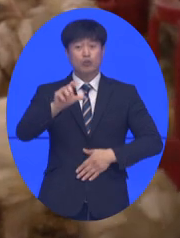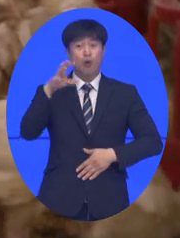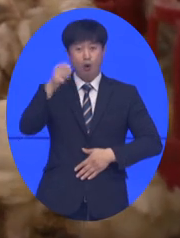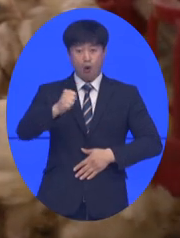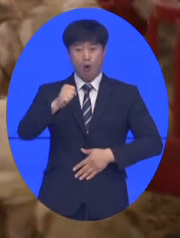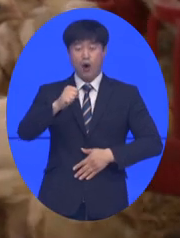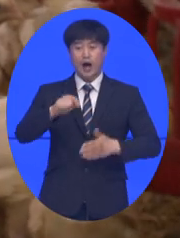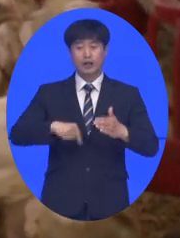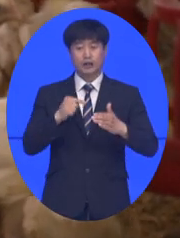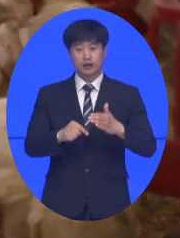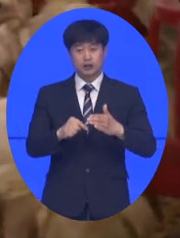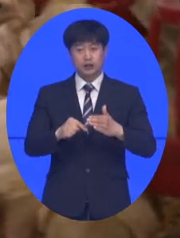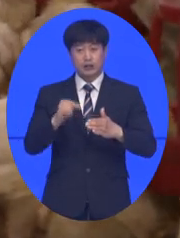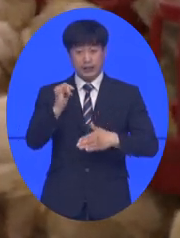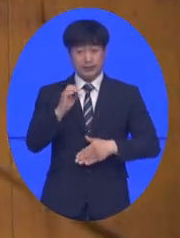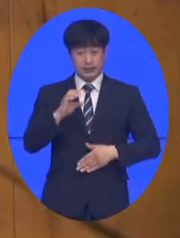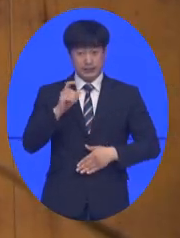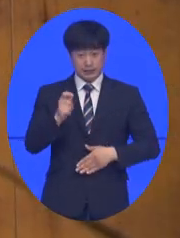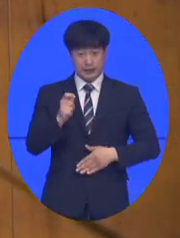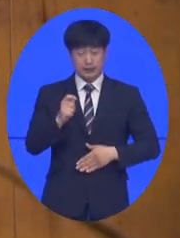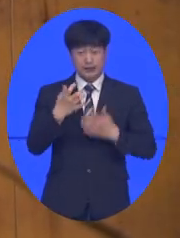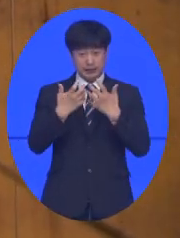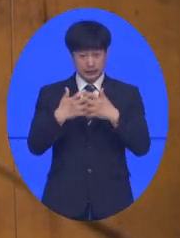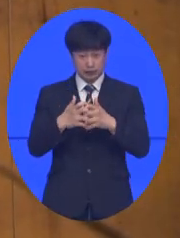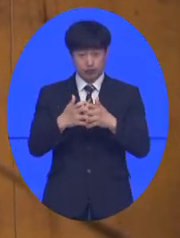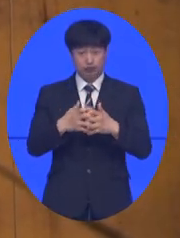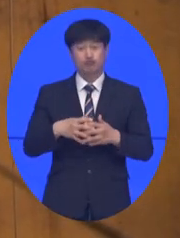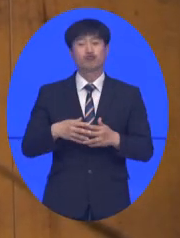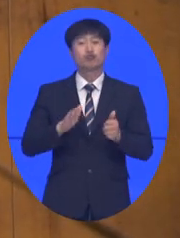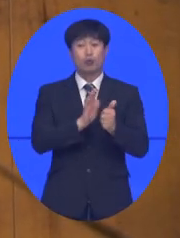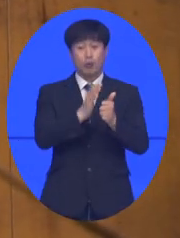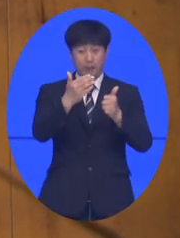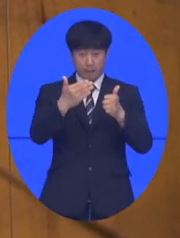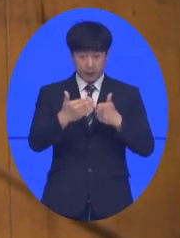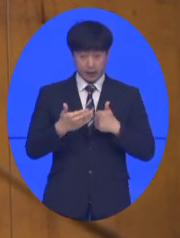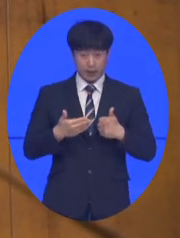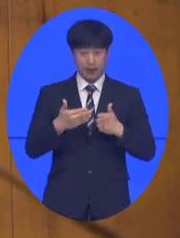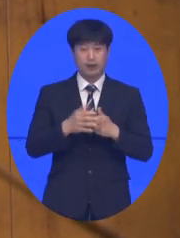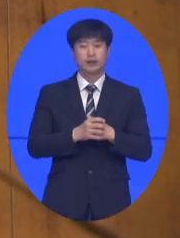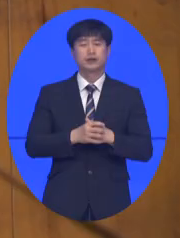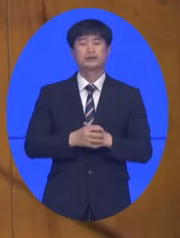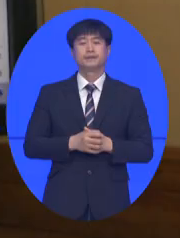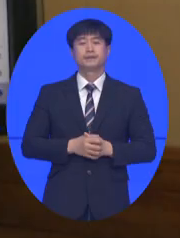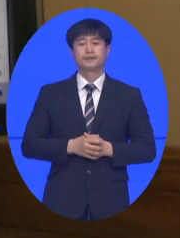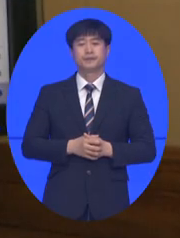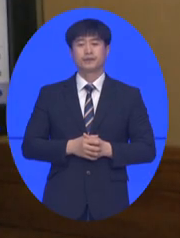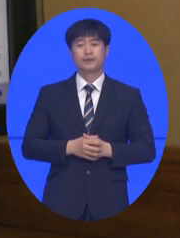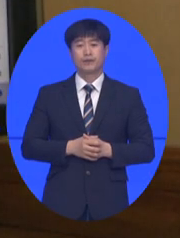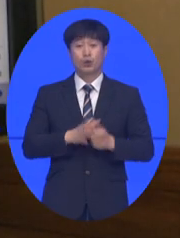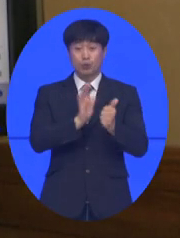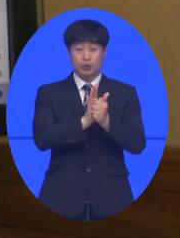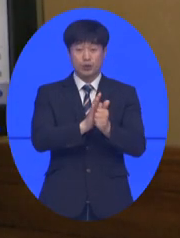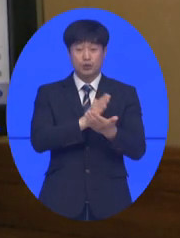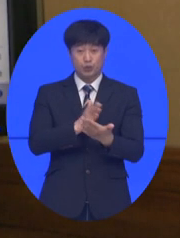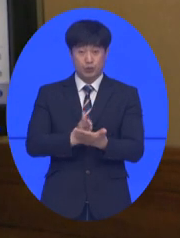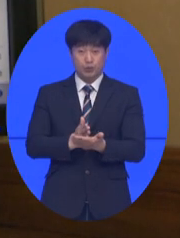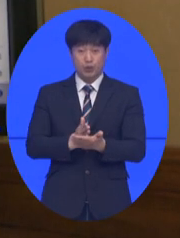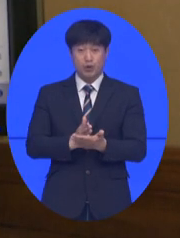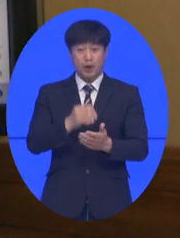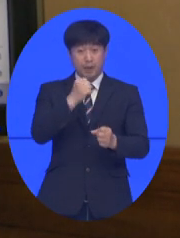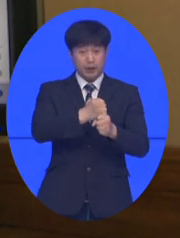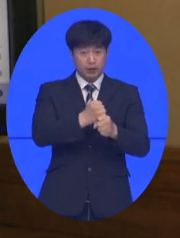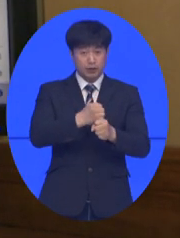내에서 축산 ICT 융복합 장비를 지원받아 스마트 축사 조성에 사용합니다. 지원 항목은